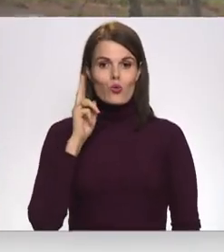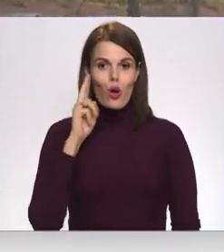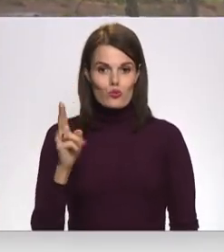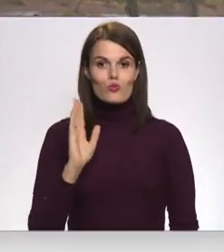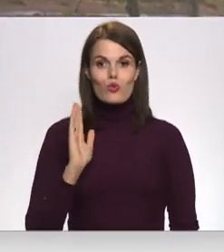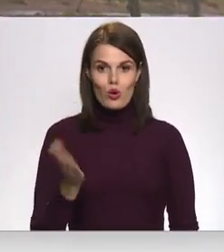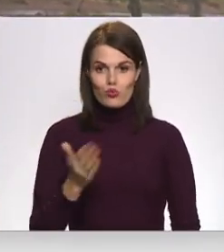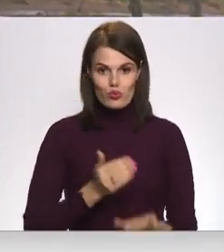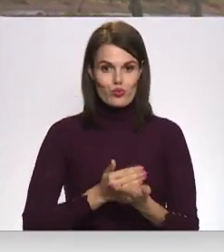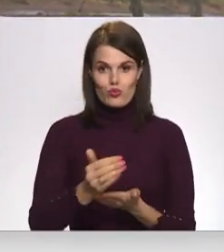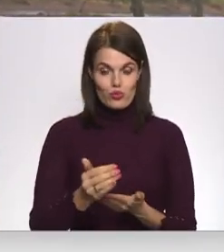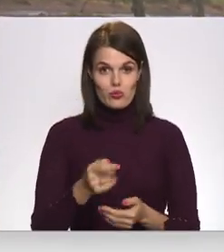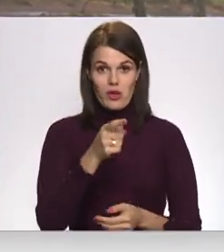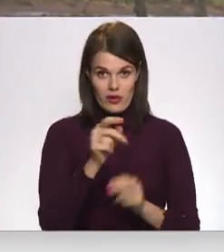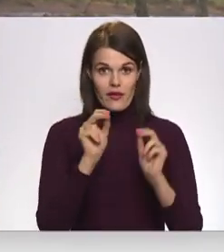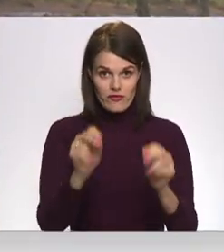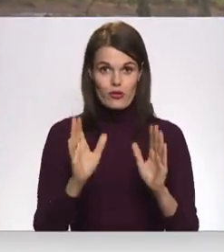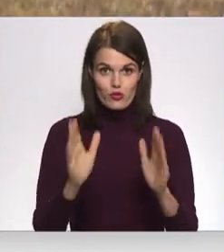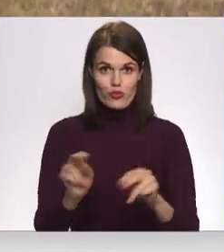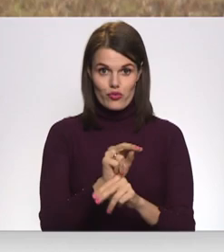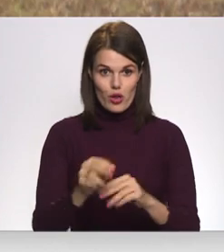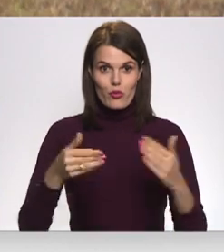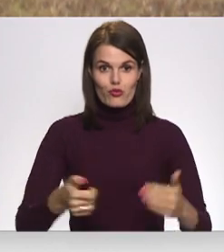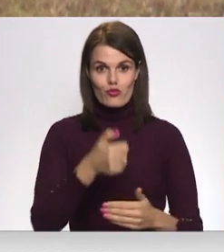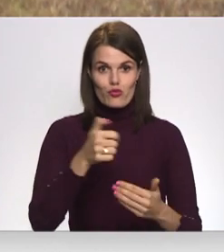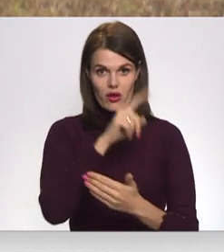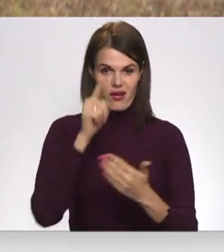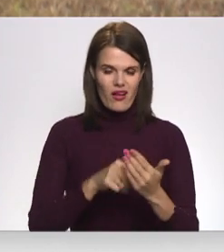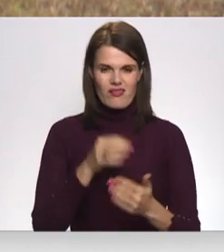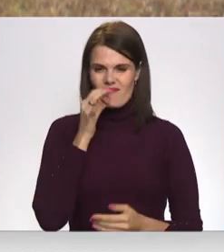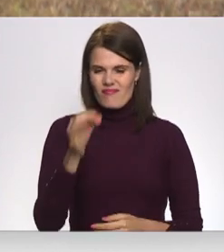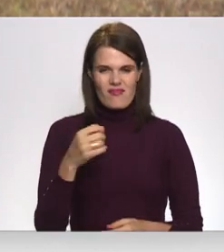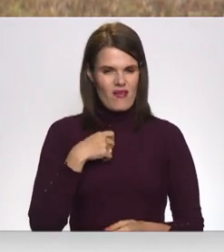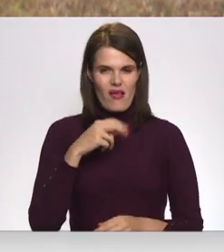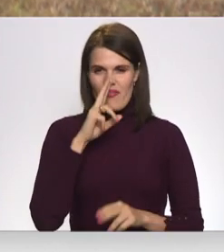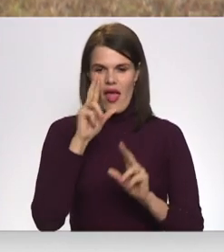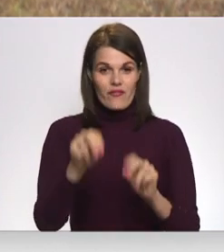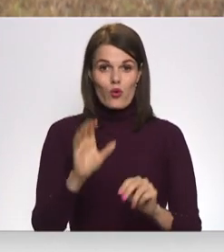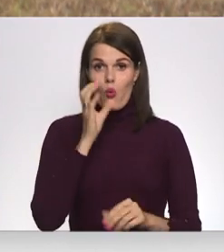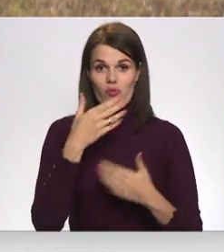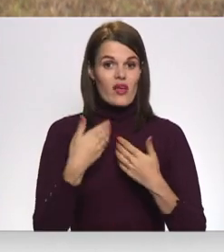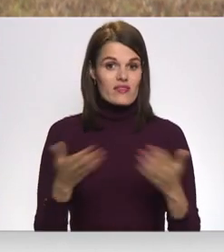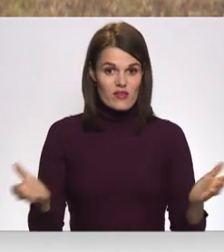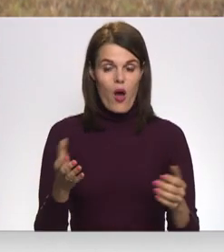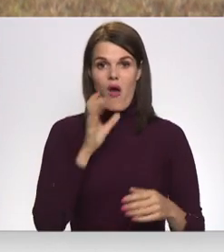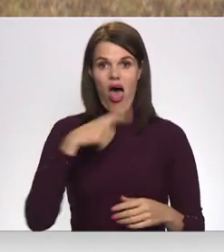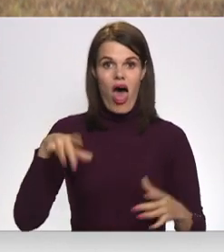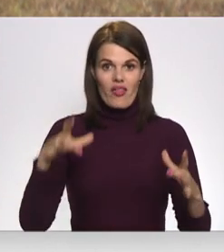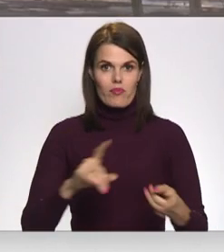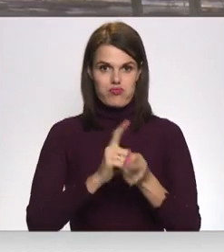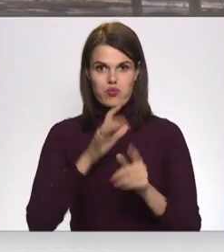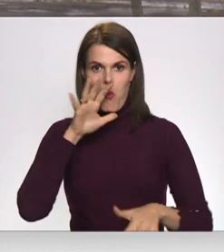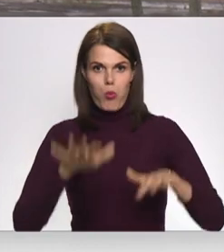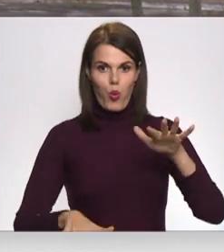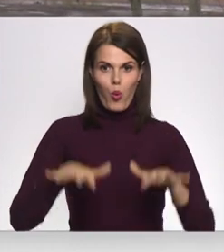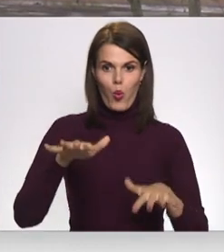sola. Jūs ticat, ka vēl šogad saremontēs? Nē, šogad diez vai, ūdens nav, un tā ezers pārvēršas par purvu. Tā